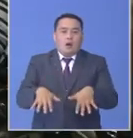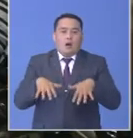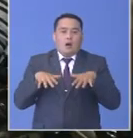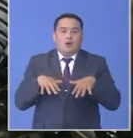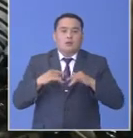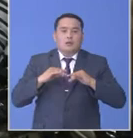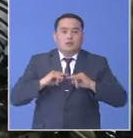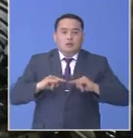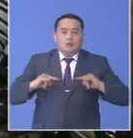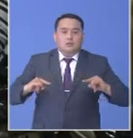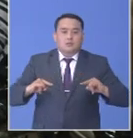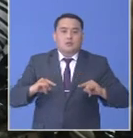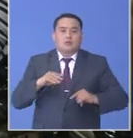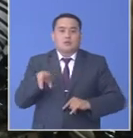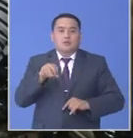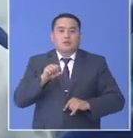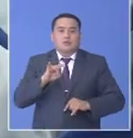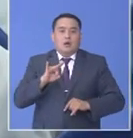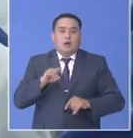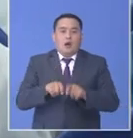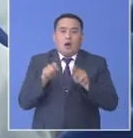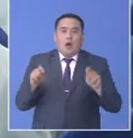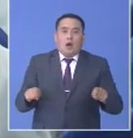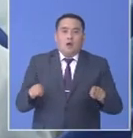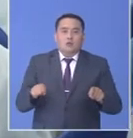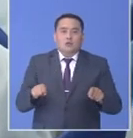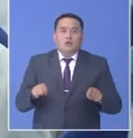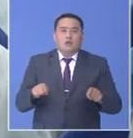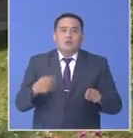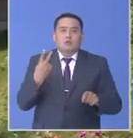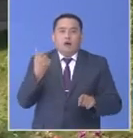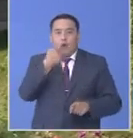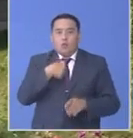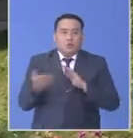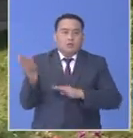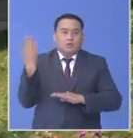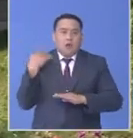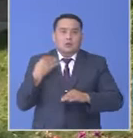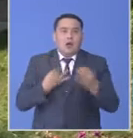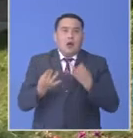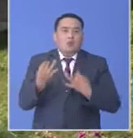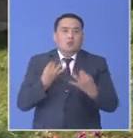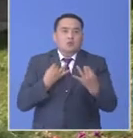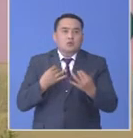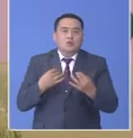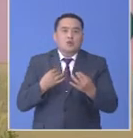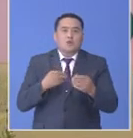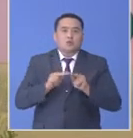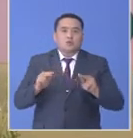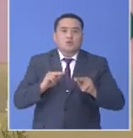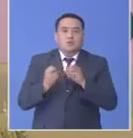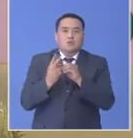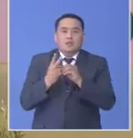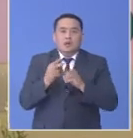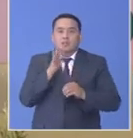воспитанниками детского сада «Ахдидар». Он был открыт 2,5 года назад. Народные избранники обсудили с педагогами вопросы 12-летней